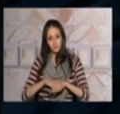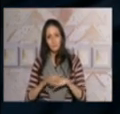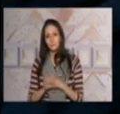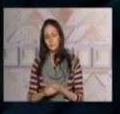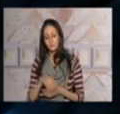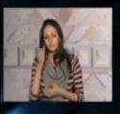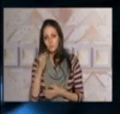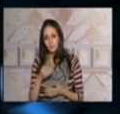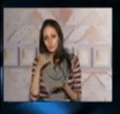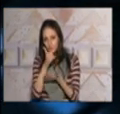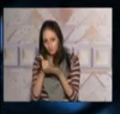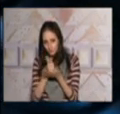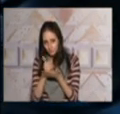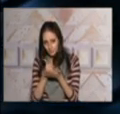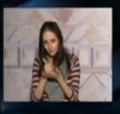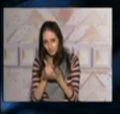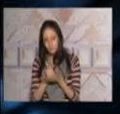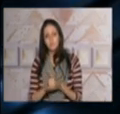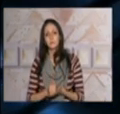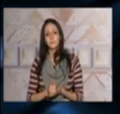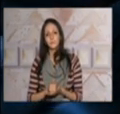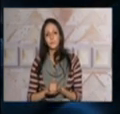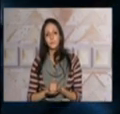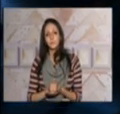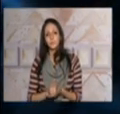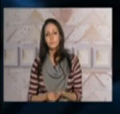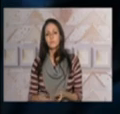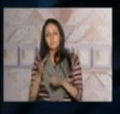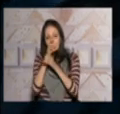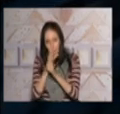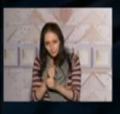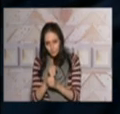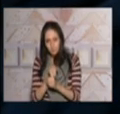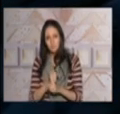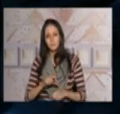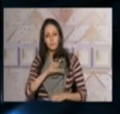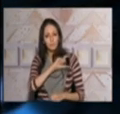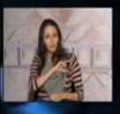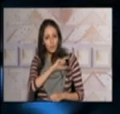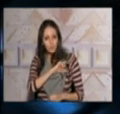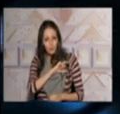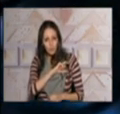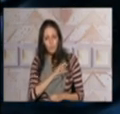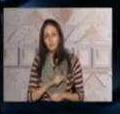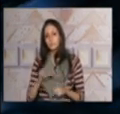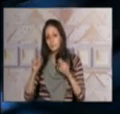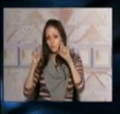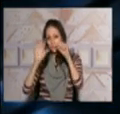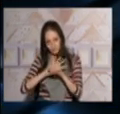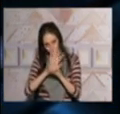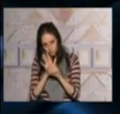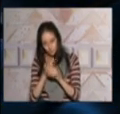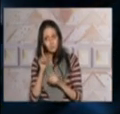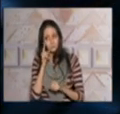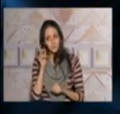فعلا بتقوم باجراءاتها الاحترازيه الكامله داخل المدرسه؟ ده حضرتك ده قرار دوله. ليه؟ لان